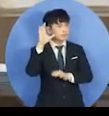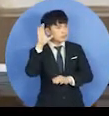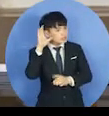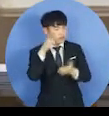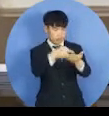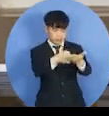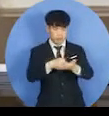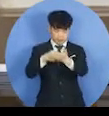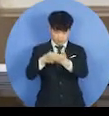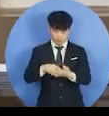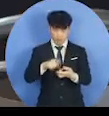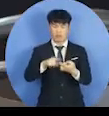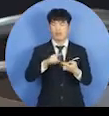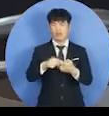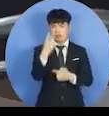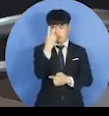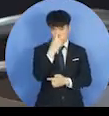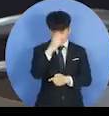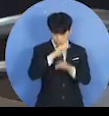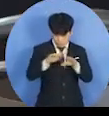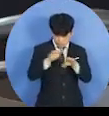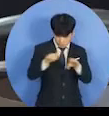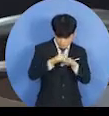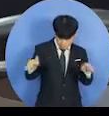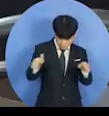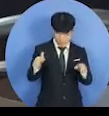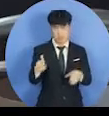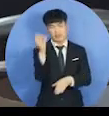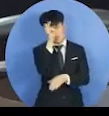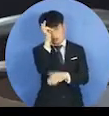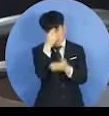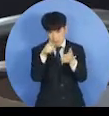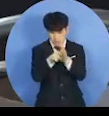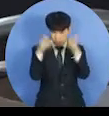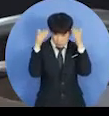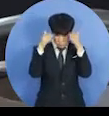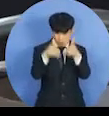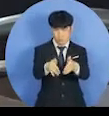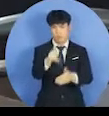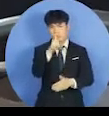주민들로부터 청취한 건의사항을 검토하고 해결책을 찾는 데 주력했는데요.